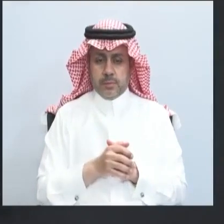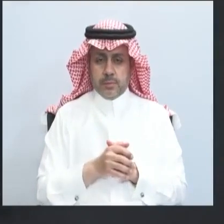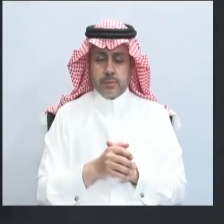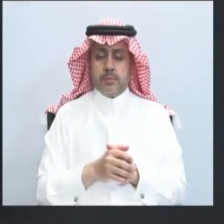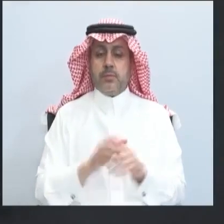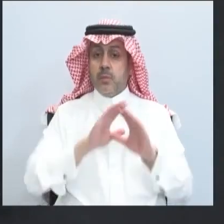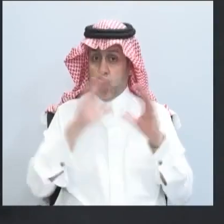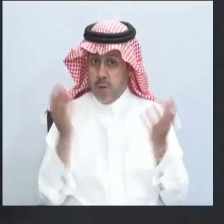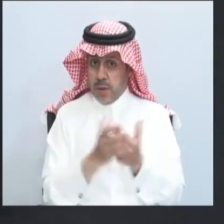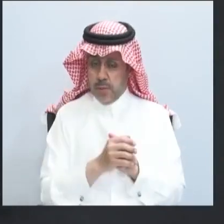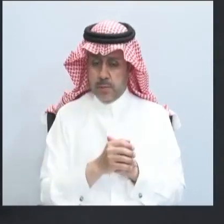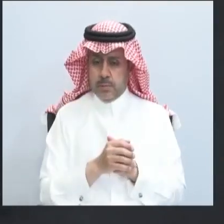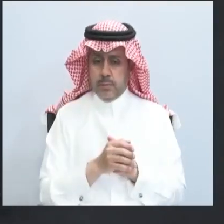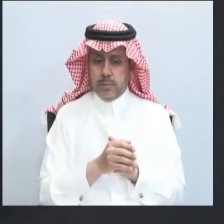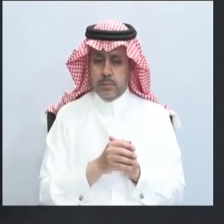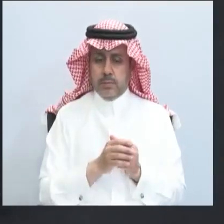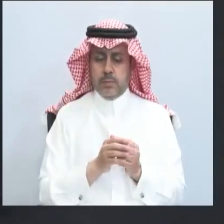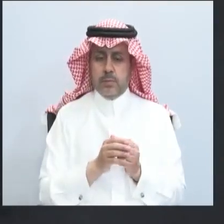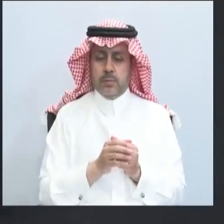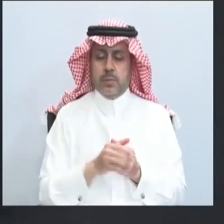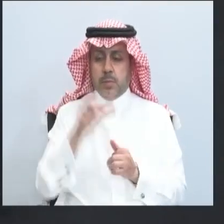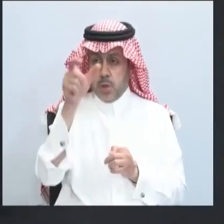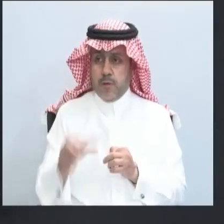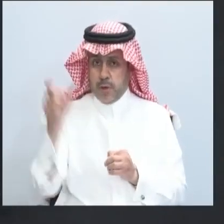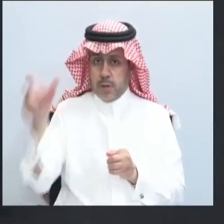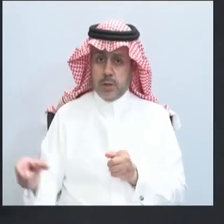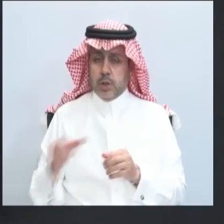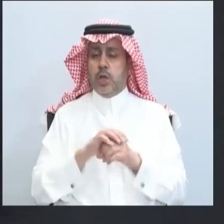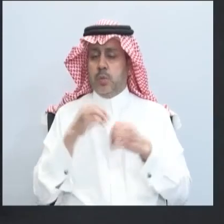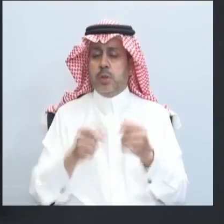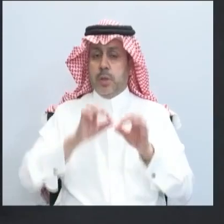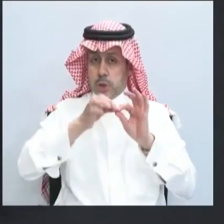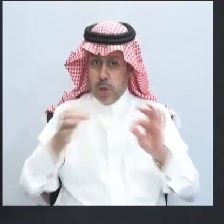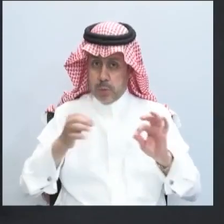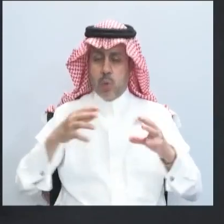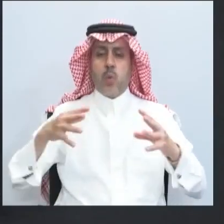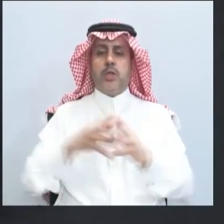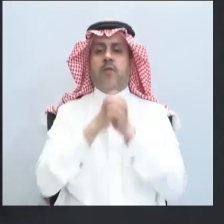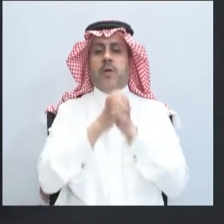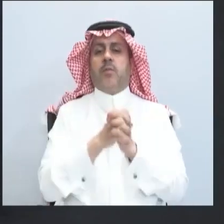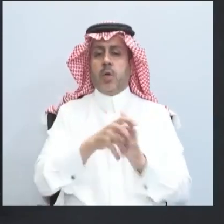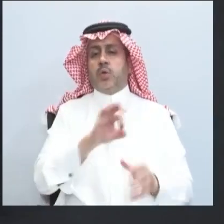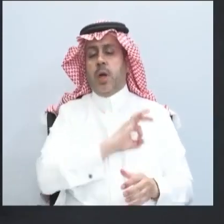فزيارة من ما يكون بين افراد المجتمع من ترابط وتالف